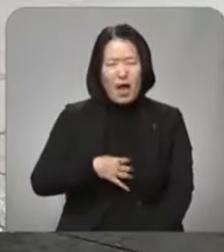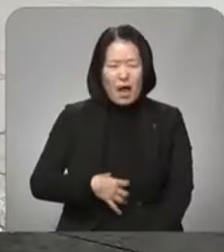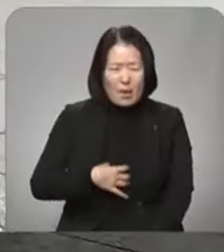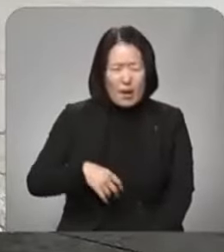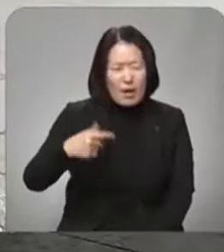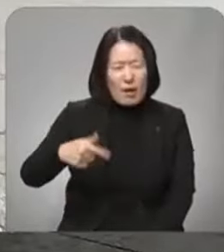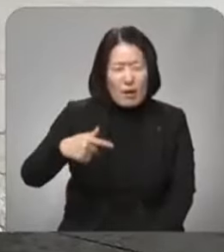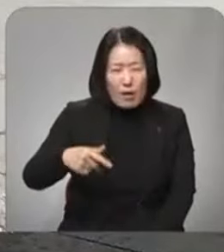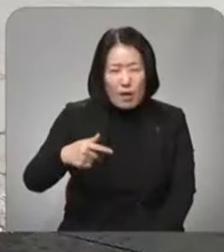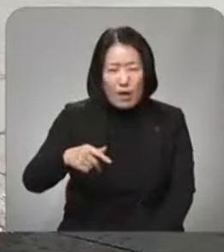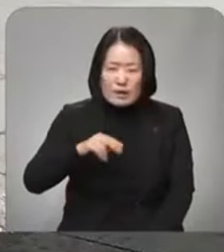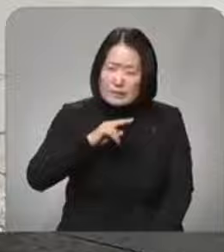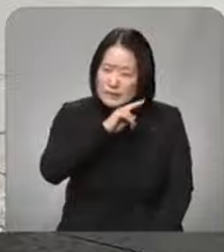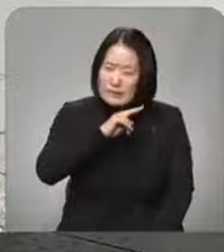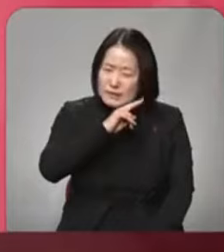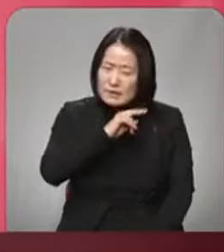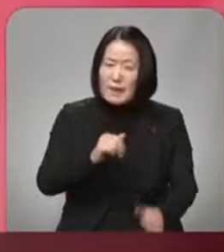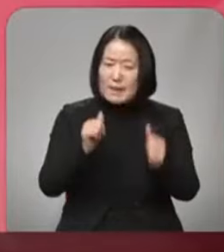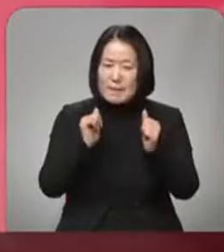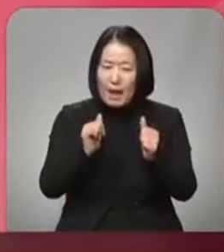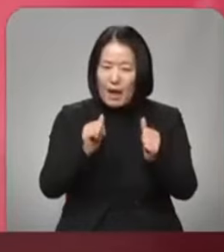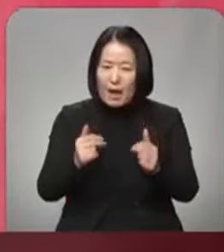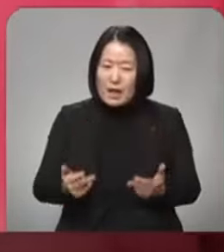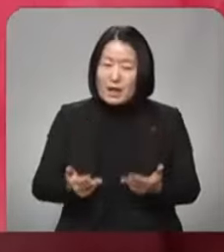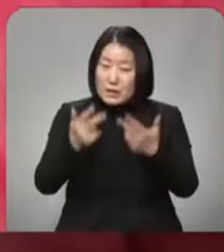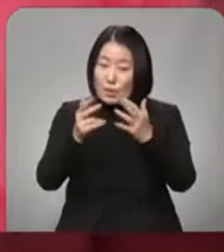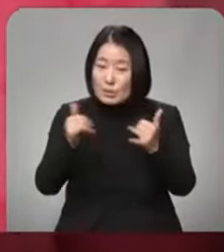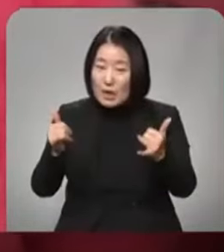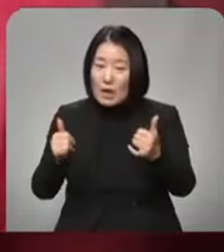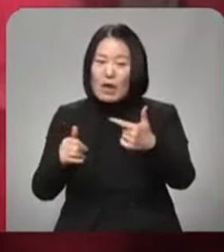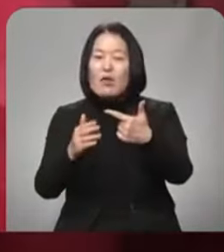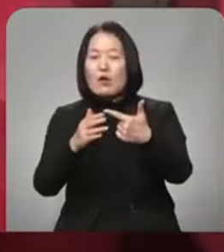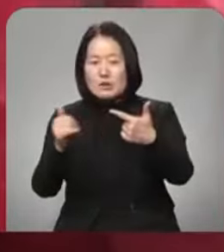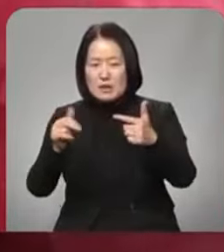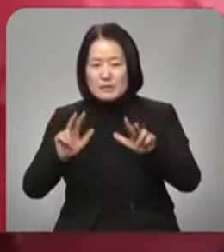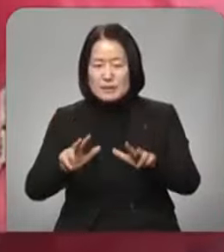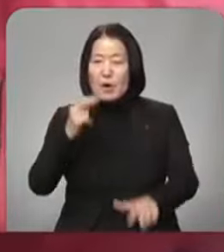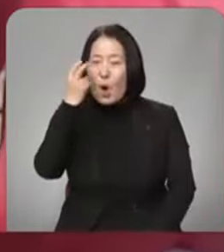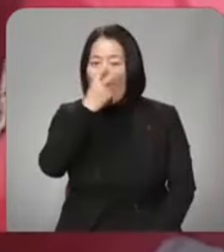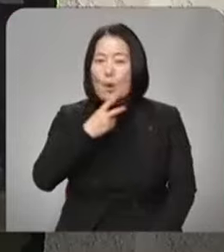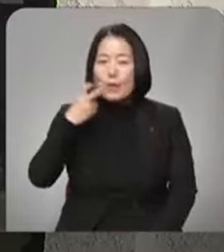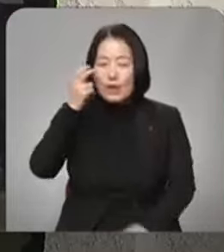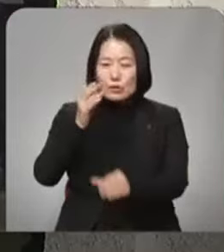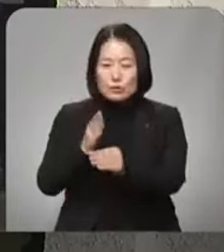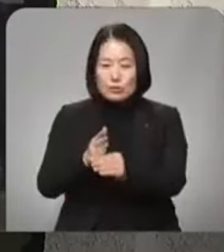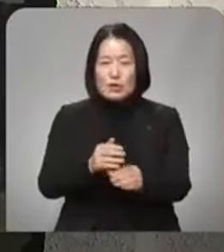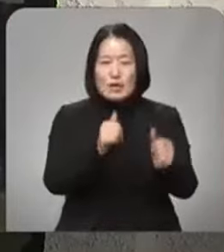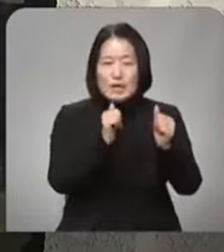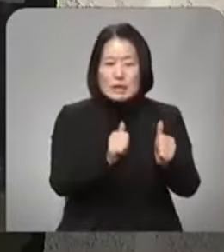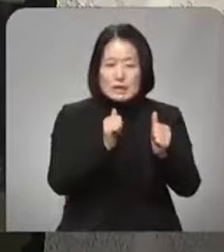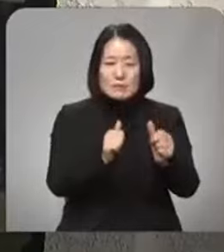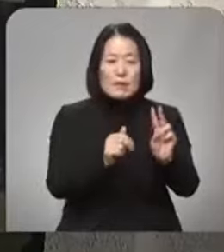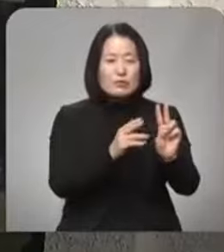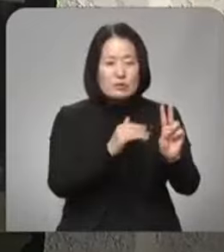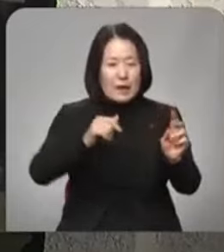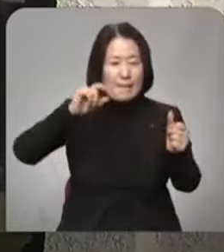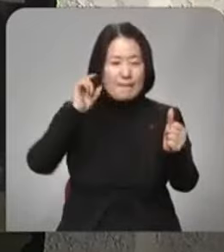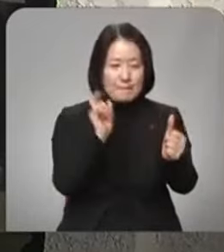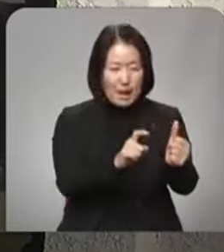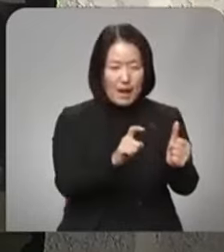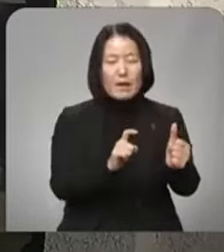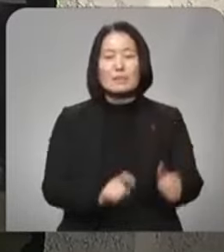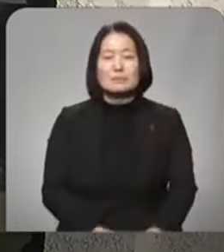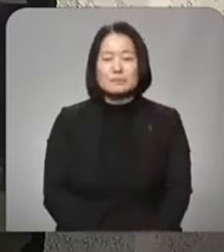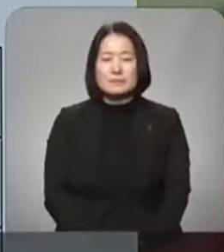의심 증상을 보인 심판과 자원봉사자 6명에 대해 검사가 진행됐는데 심판 2명이 확진 판정을